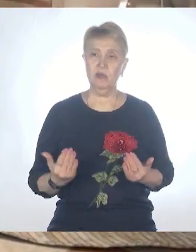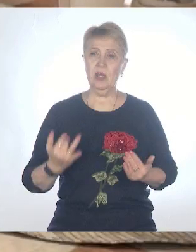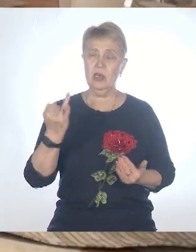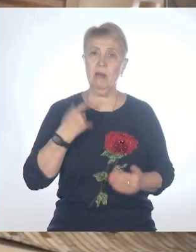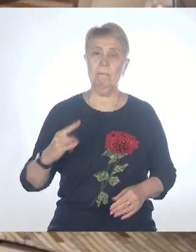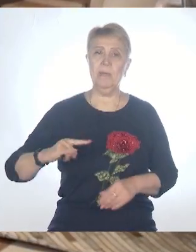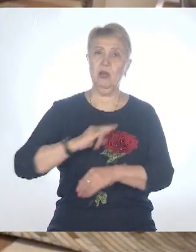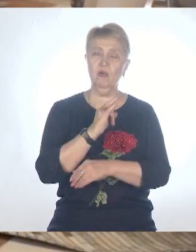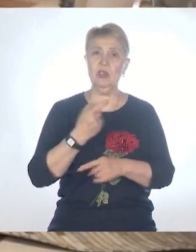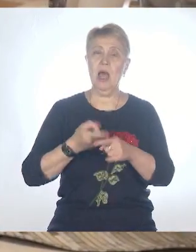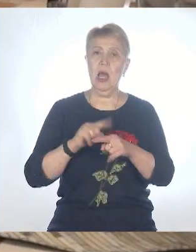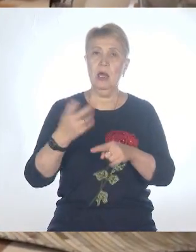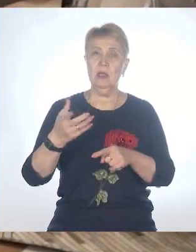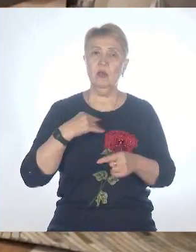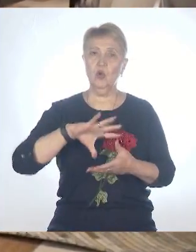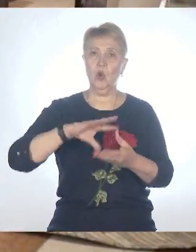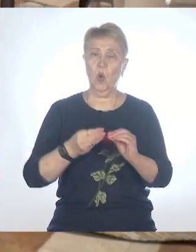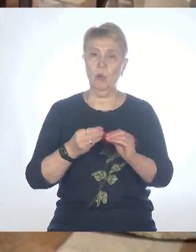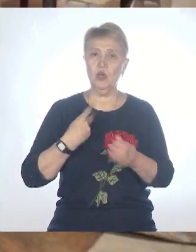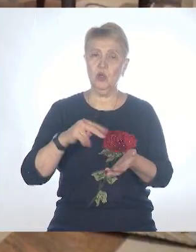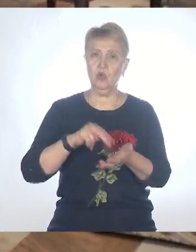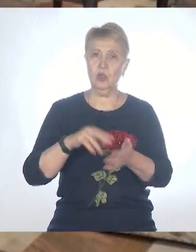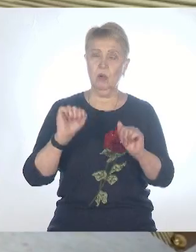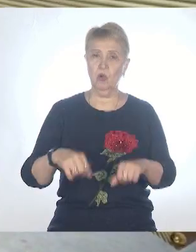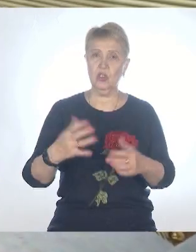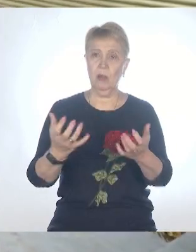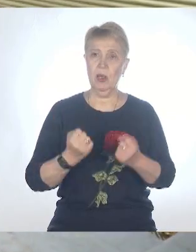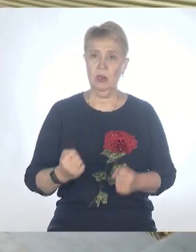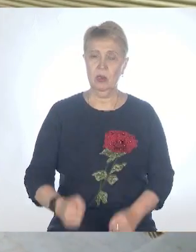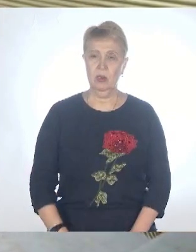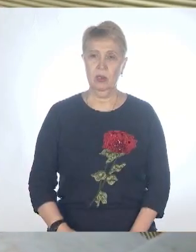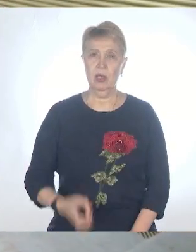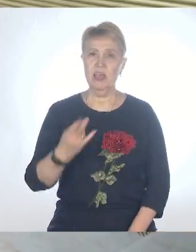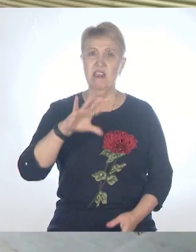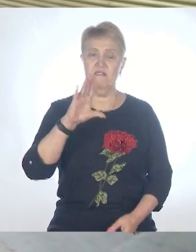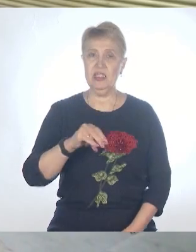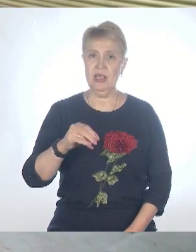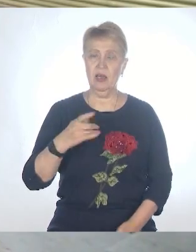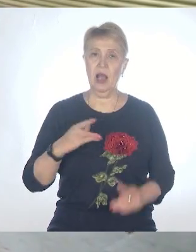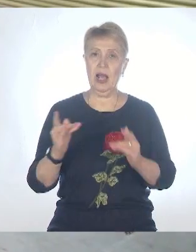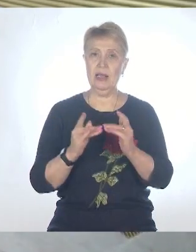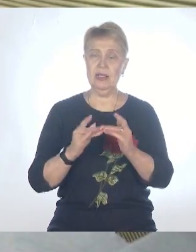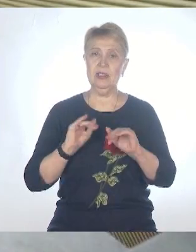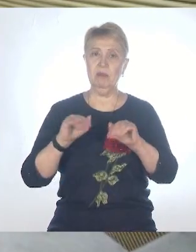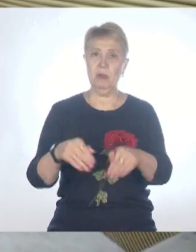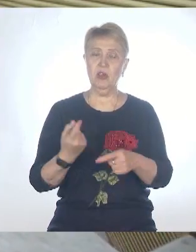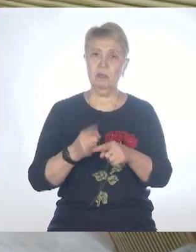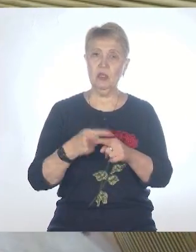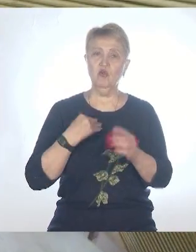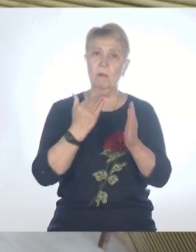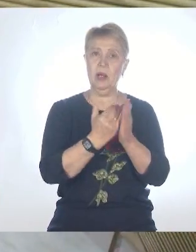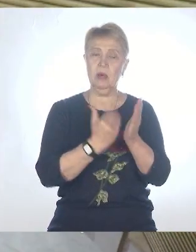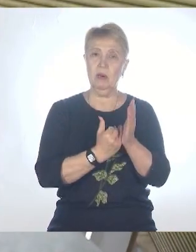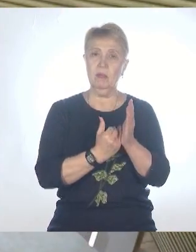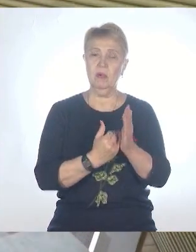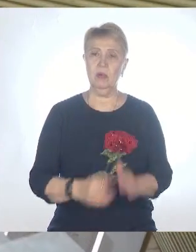и вы с этой общей стоимости получите до 20% возмещения. Не все гостиницы попадают под эту программу, а также турпакеты